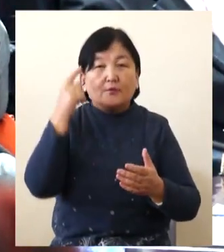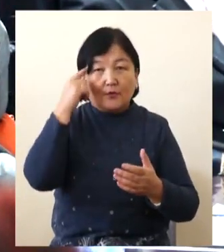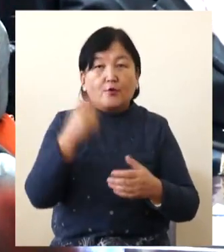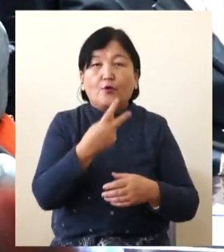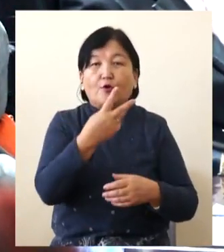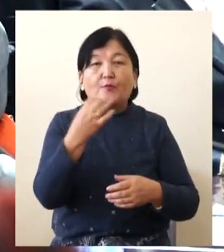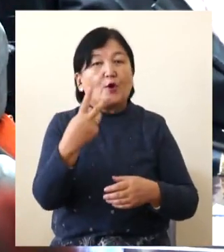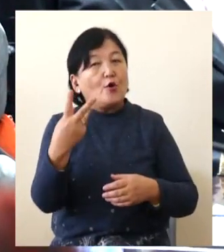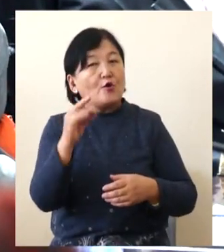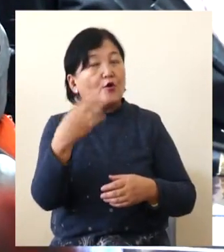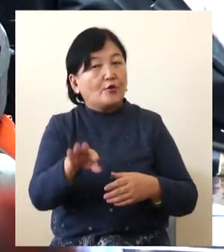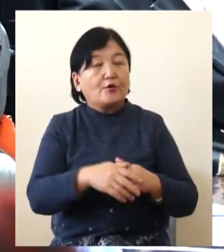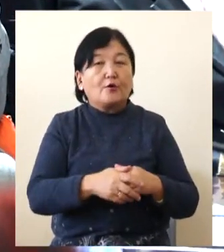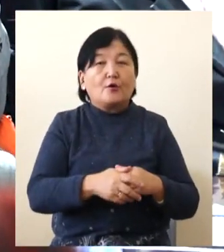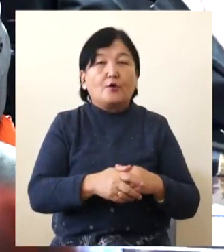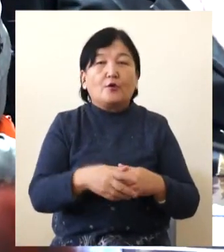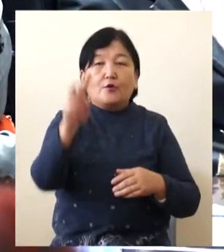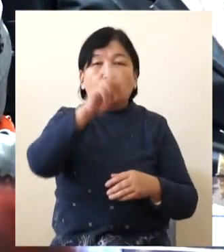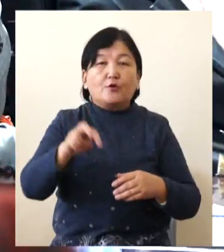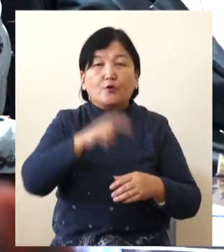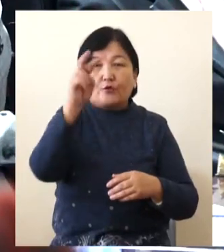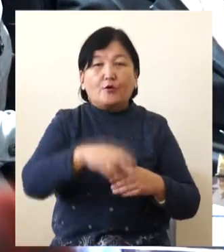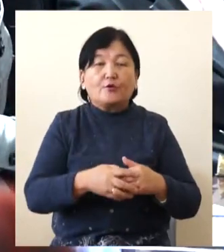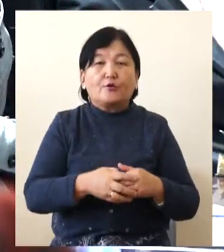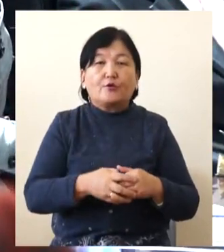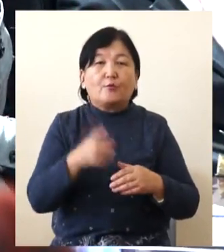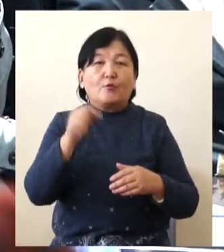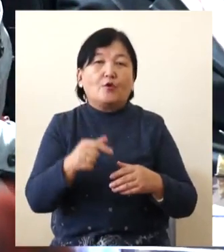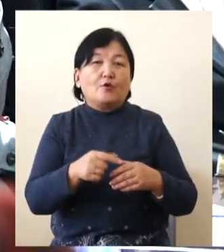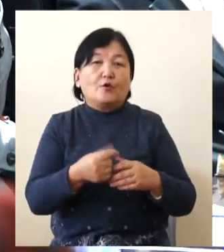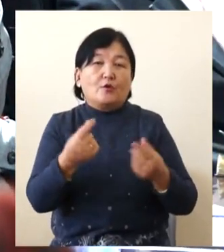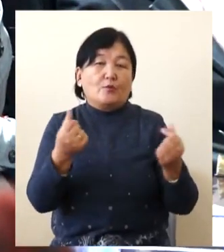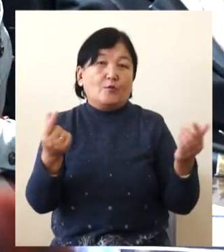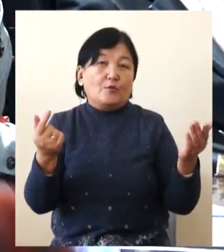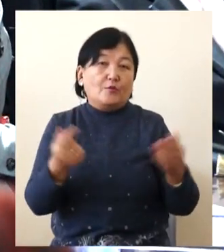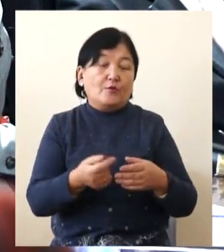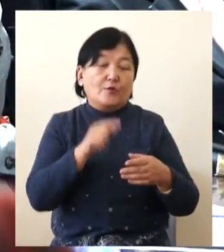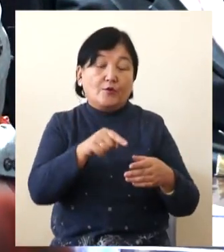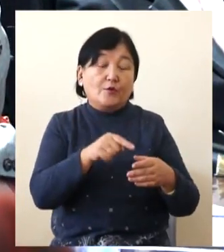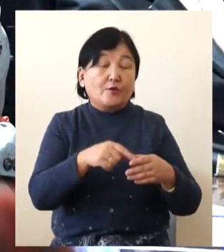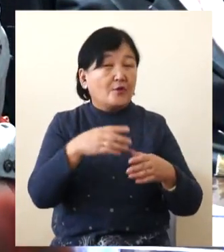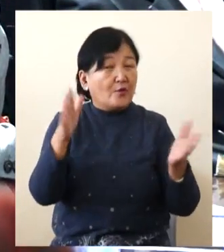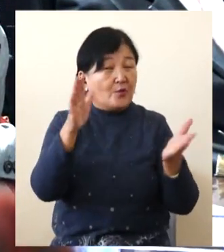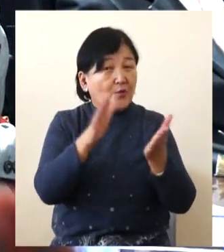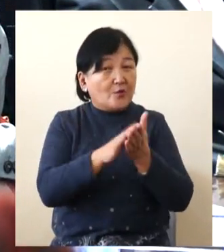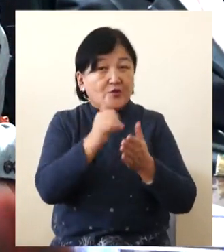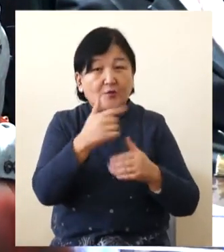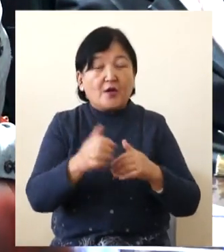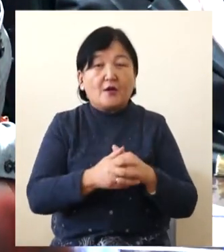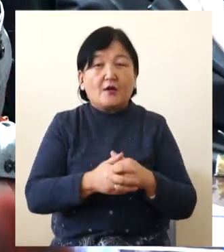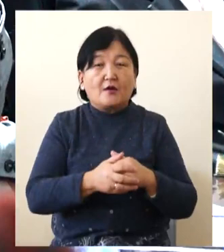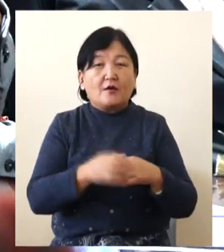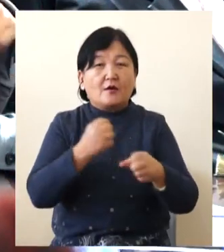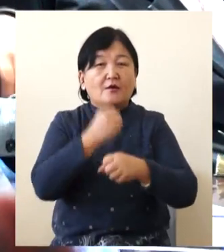магадгүй. 2020 оноос эхлээд бол ерөнхийдөө доллар бол ингээд ер нь бол ингээд дуусчих, долларын үнэ нь дуусчих болохгүй.